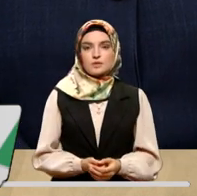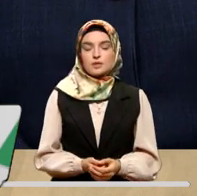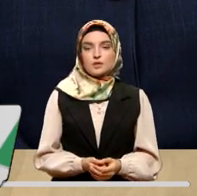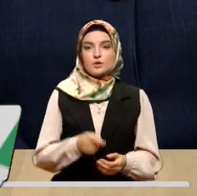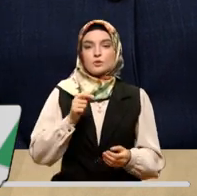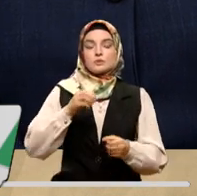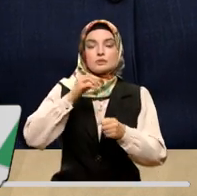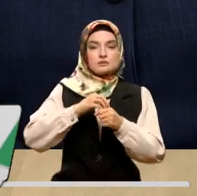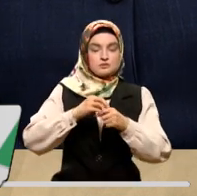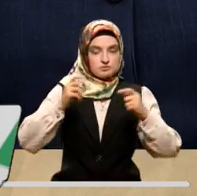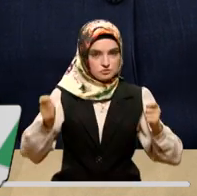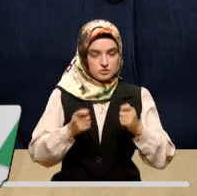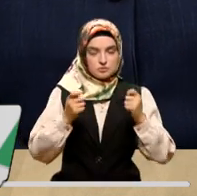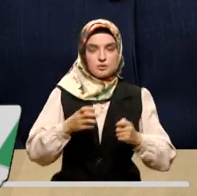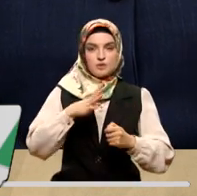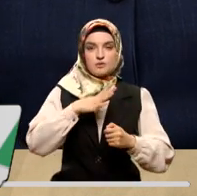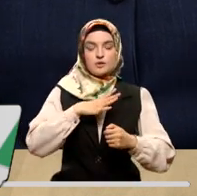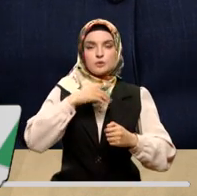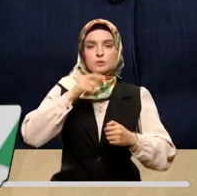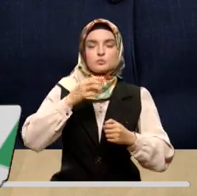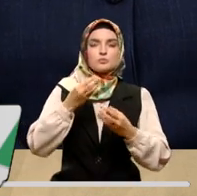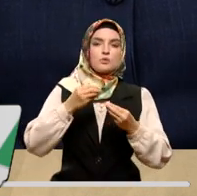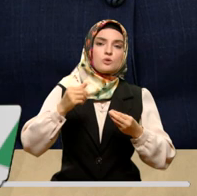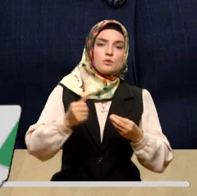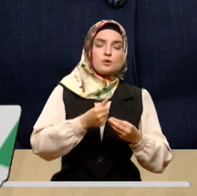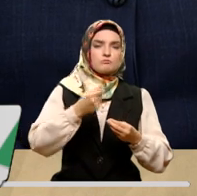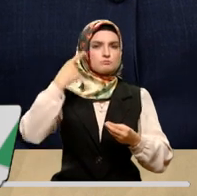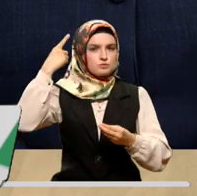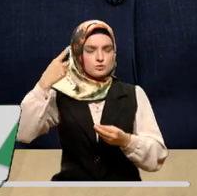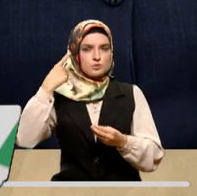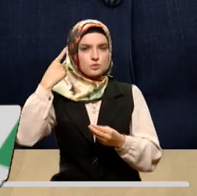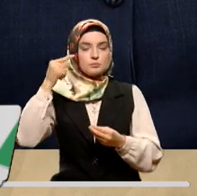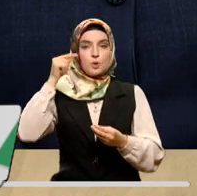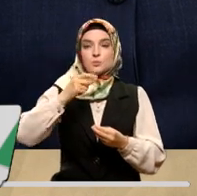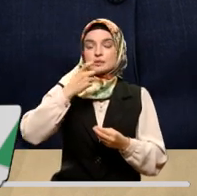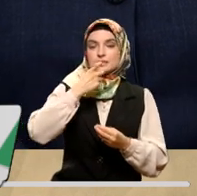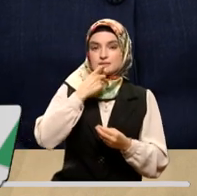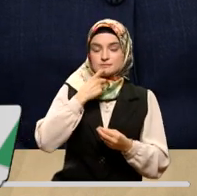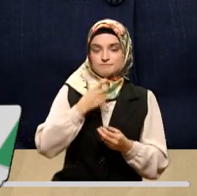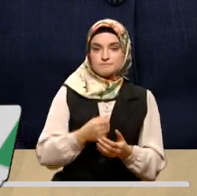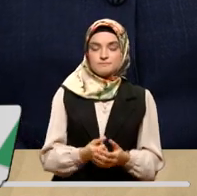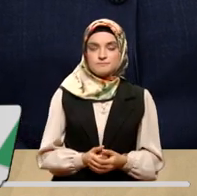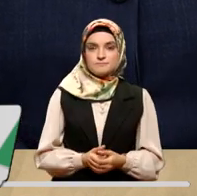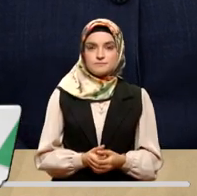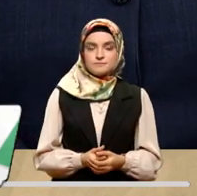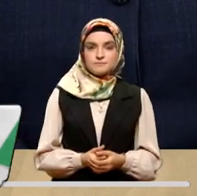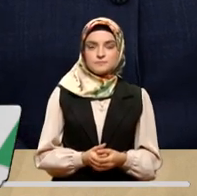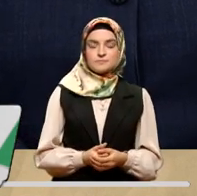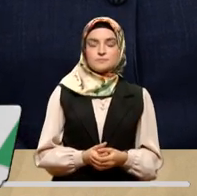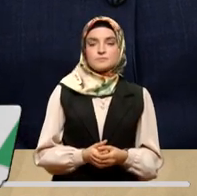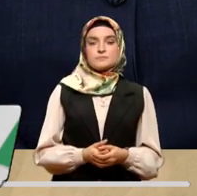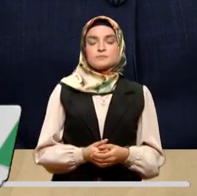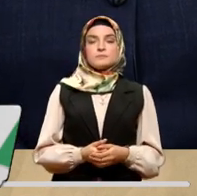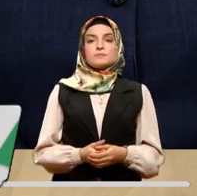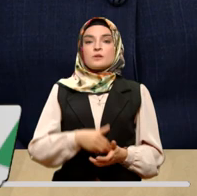bunun çabasını gösterecekler inşallah. Çok önemli diye düşünüyorum. Bu yıl tabii